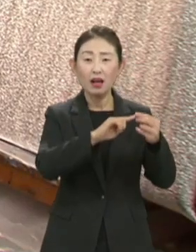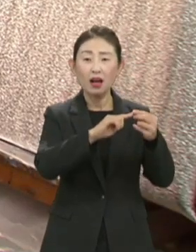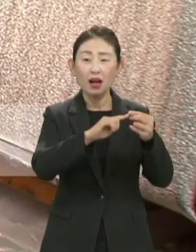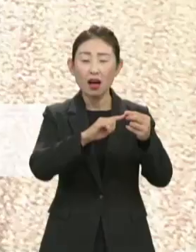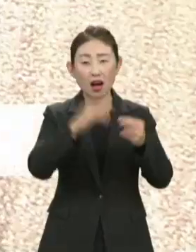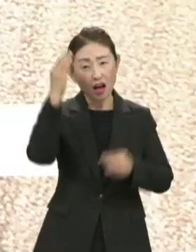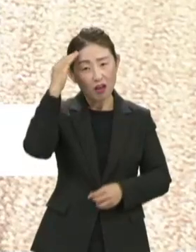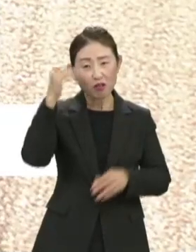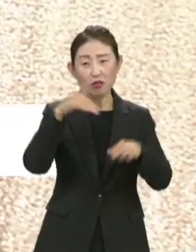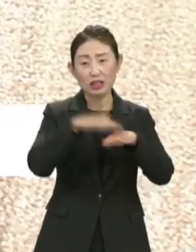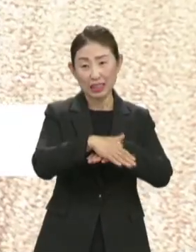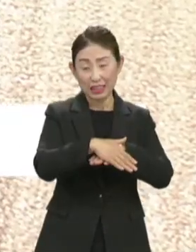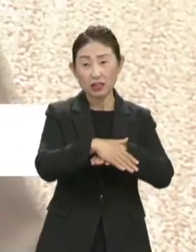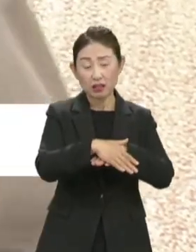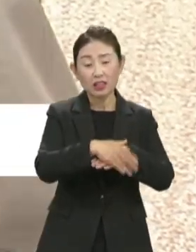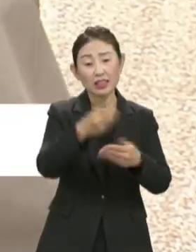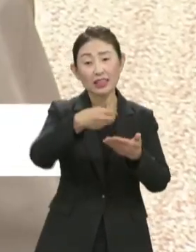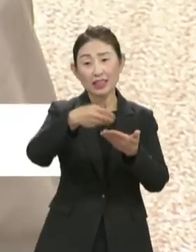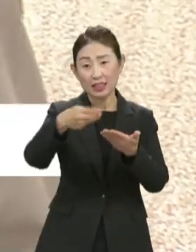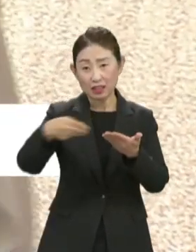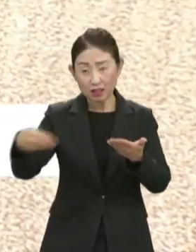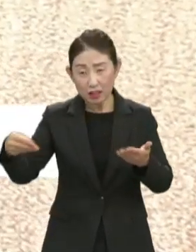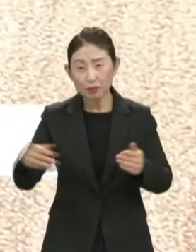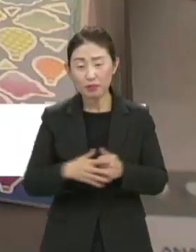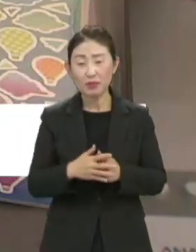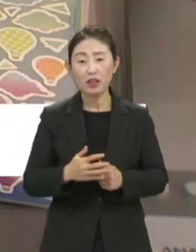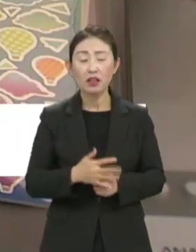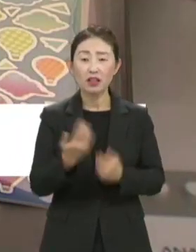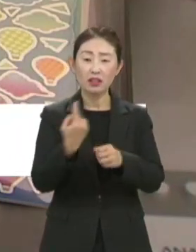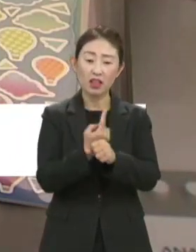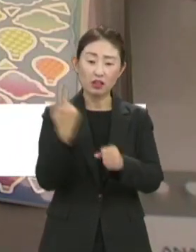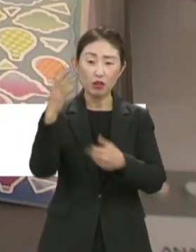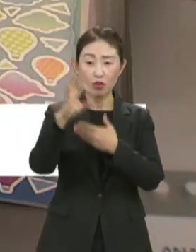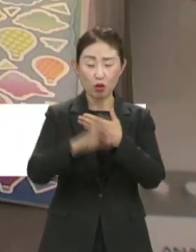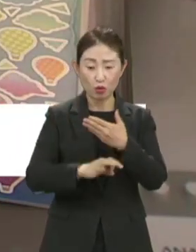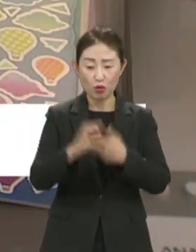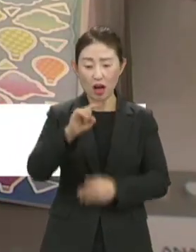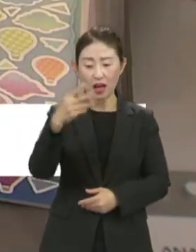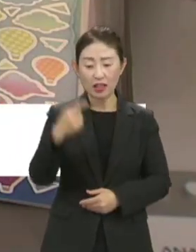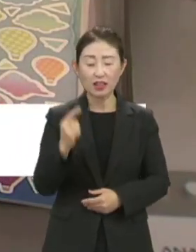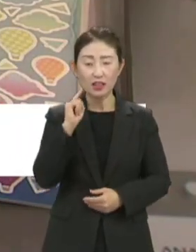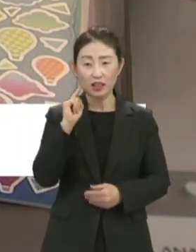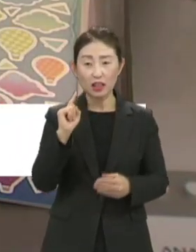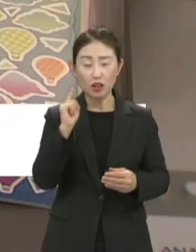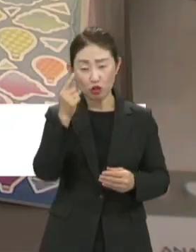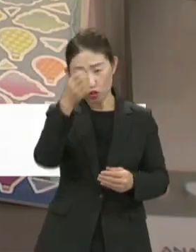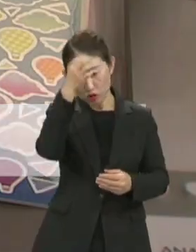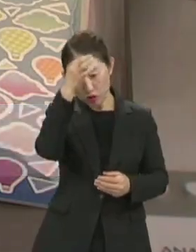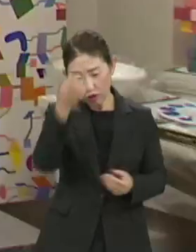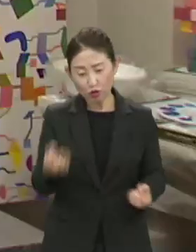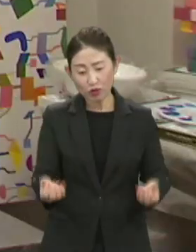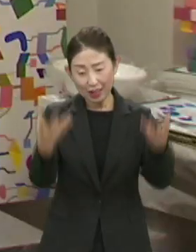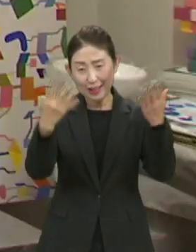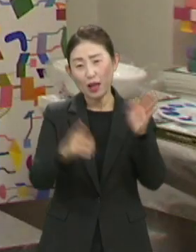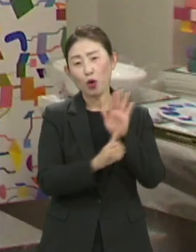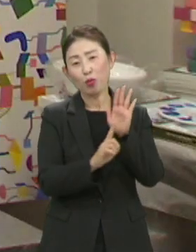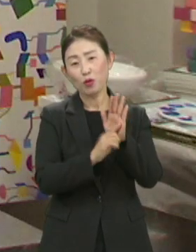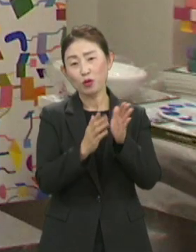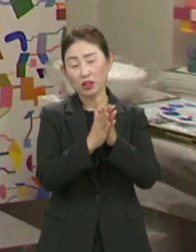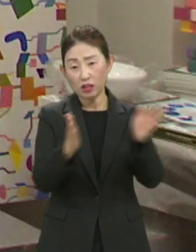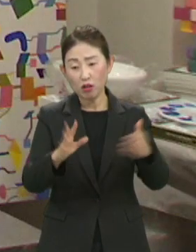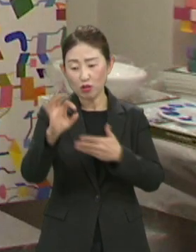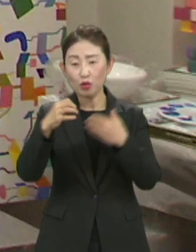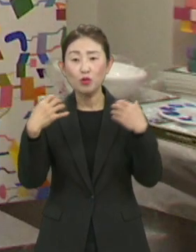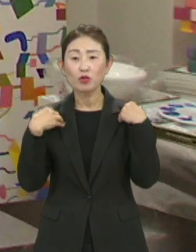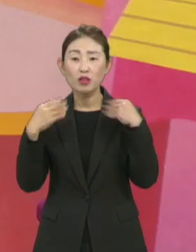다양한 색감으로 그려내는 자신만의 스타일로 지난해 서구 아트 페스티벌에서 작품을 알리기 시작했습니다. 올해도